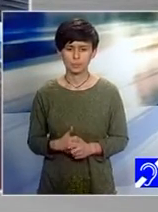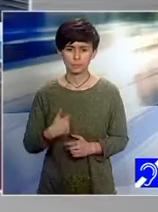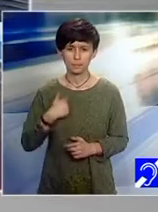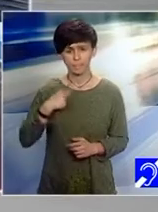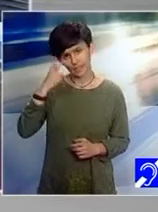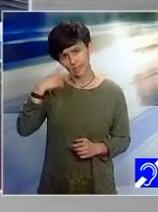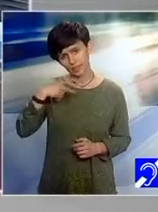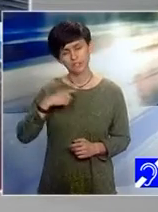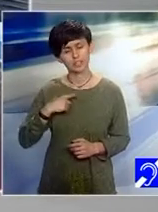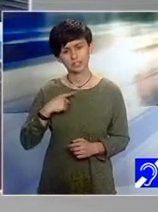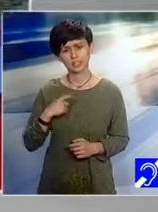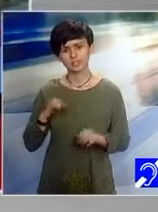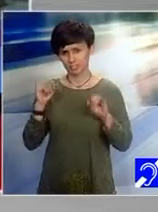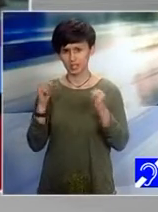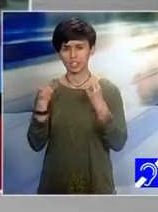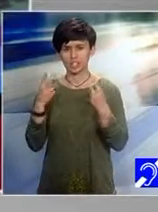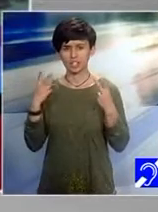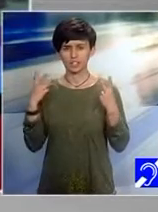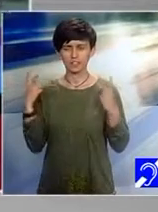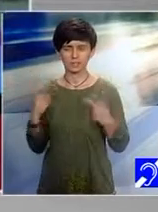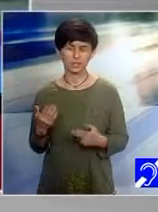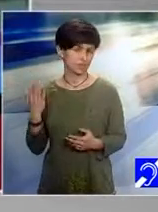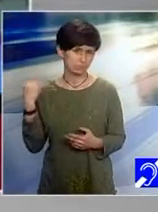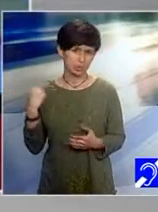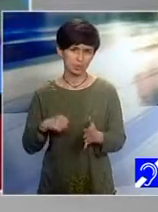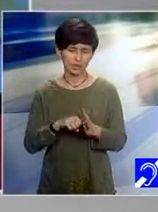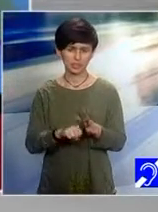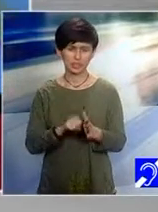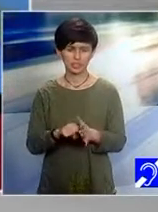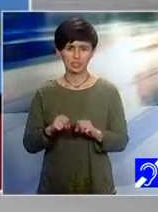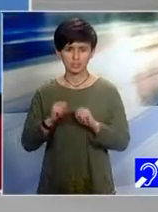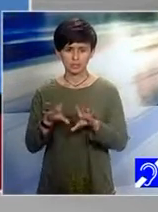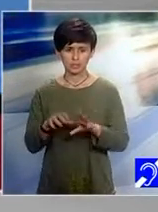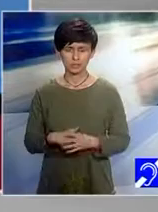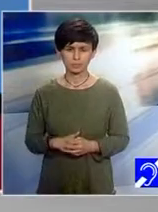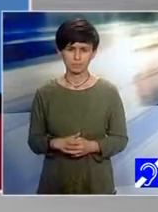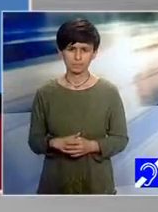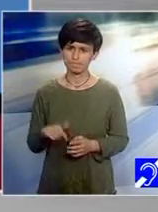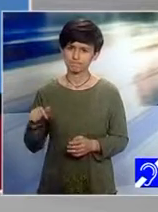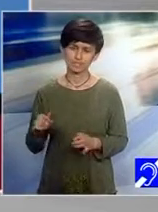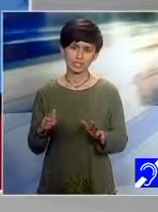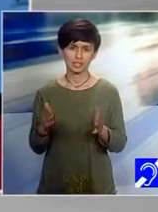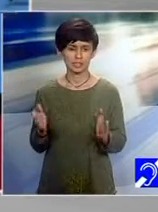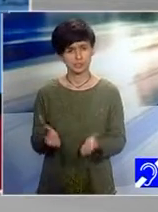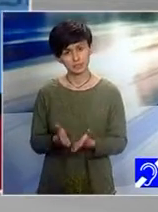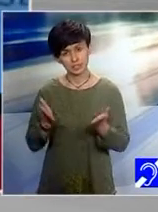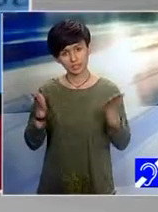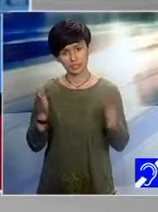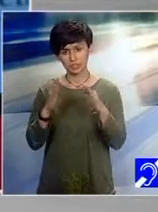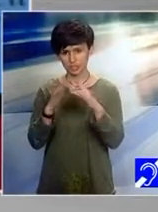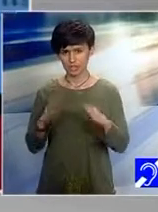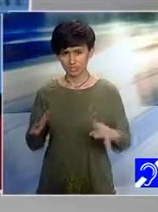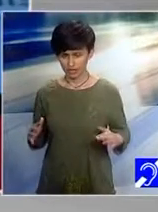înțeles că sunt totuși evenimente, am mai avut și cadrul emisiunii, chiar ei marchează inclusiv Crăciunul, chiar dacă nu sunt de